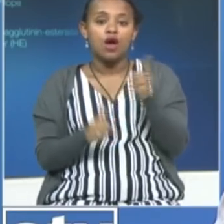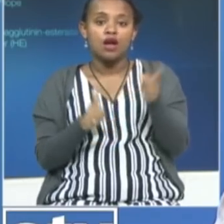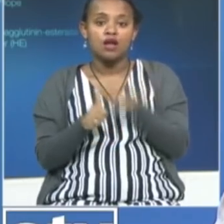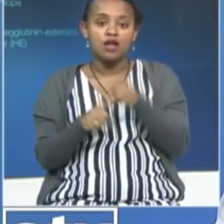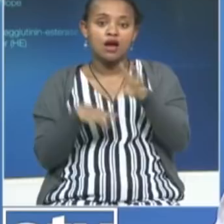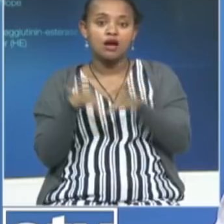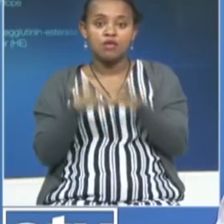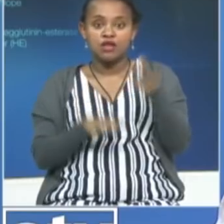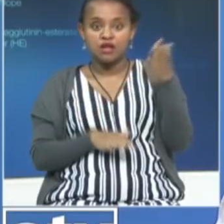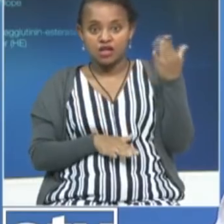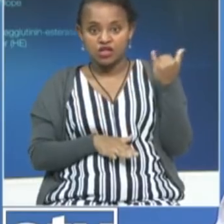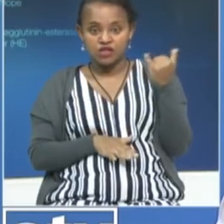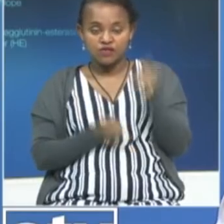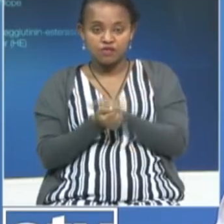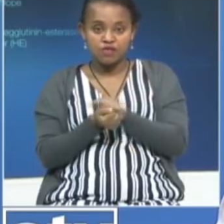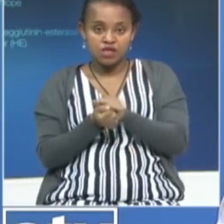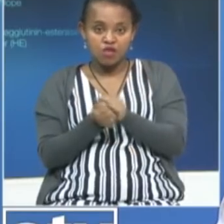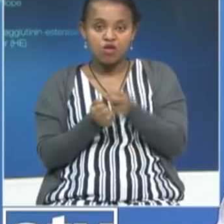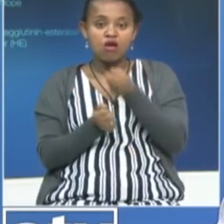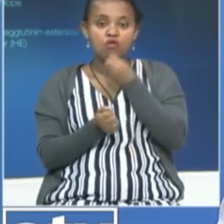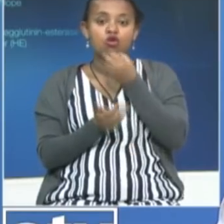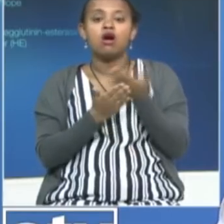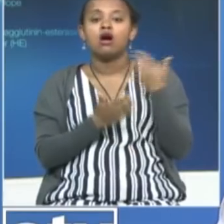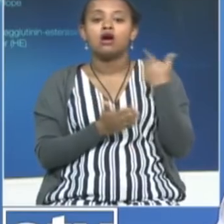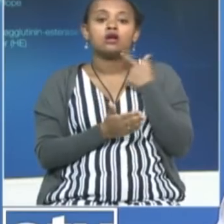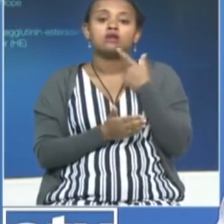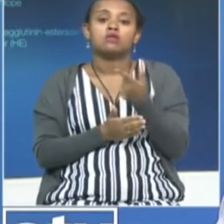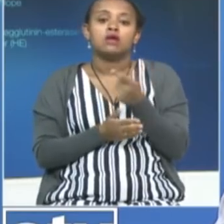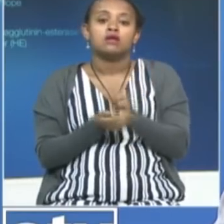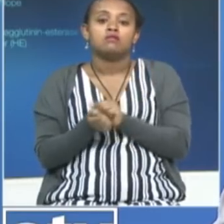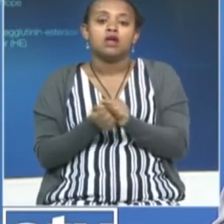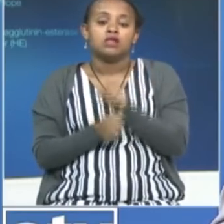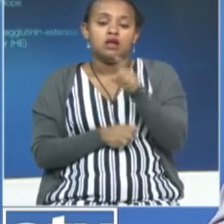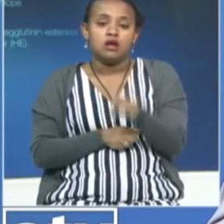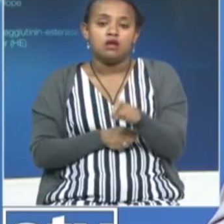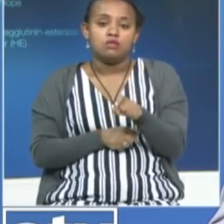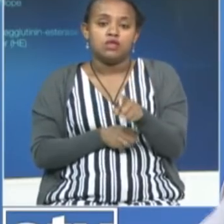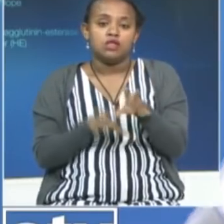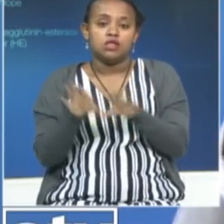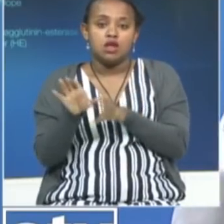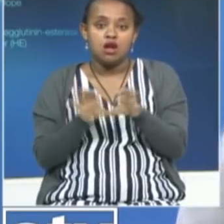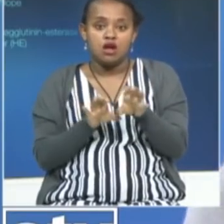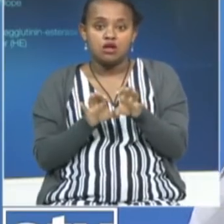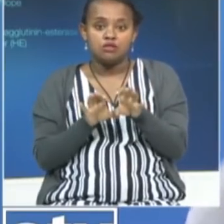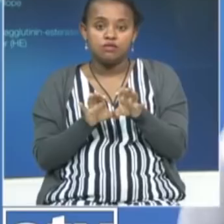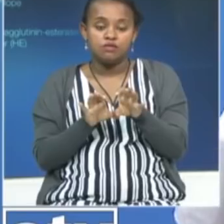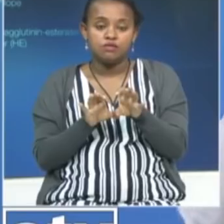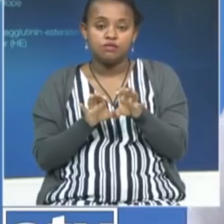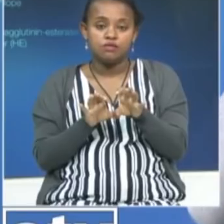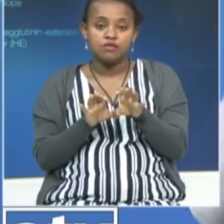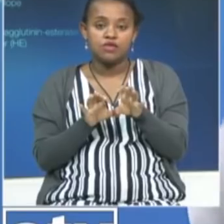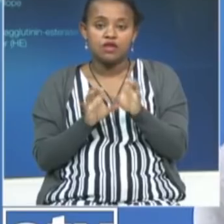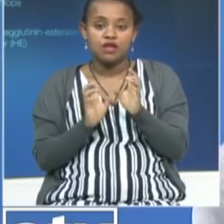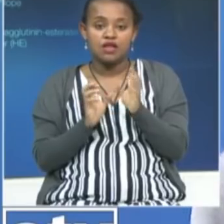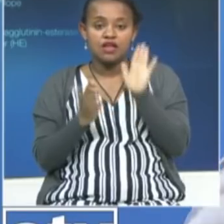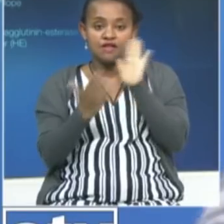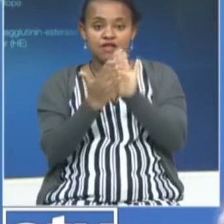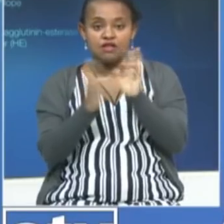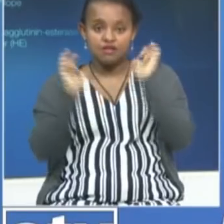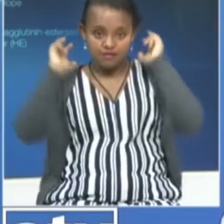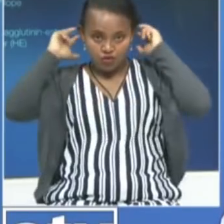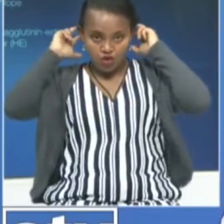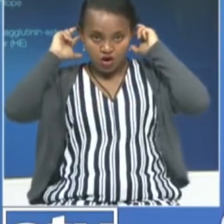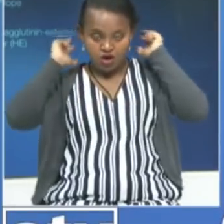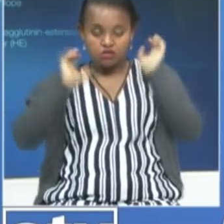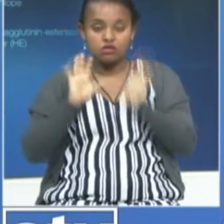በፊት እጃችንን በሳሙና በውሃ ቀደም ብለን ማጽዳት አለብን ስናረግም ከፊት ወደ ኋላ እናረግና ጆሮአችን